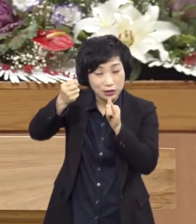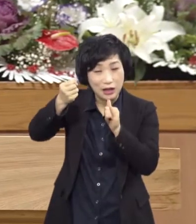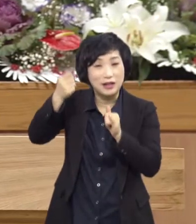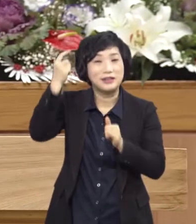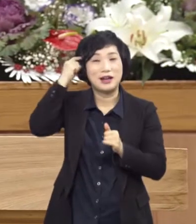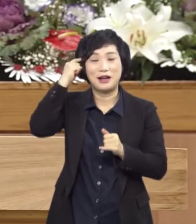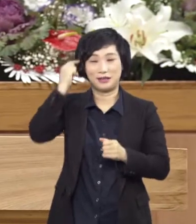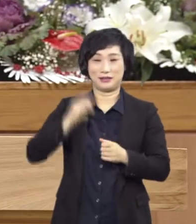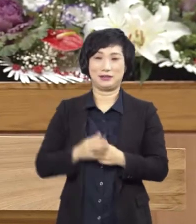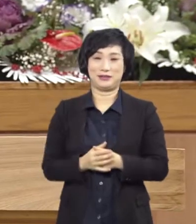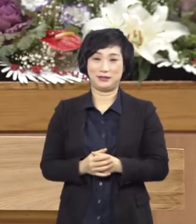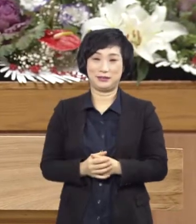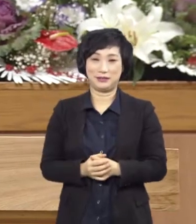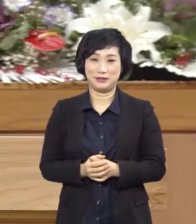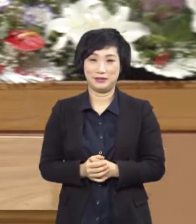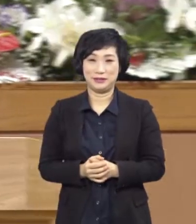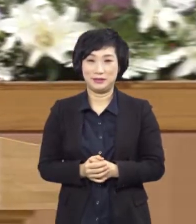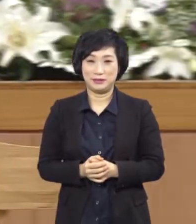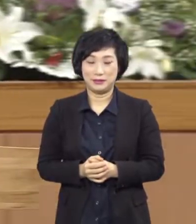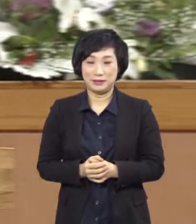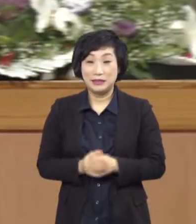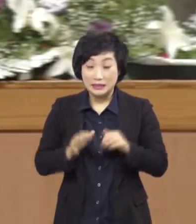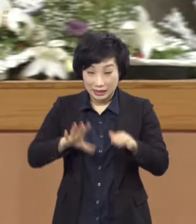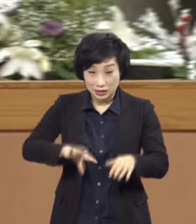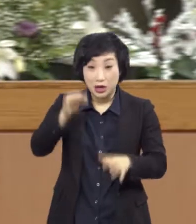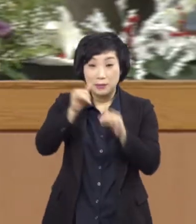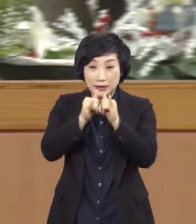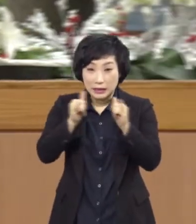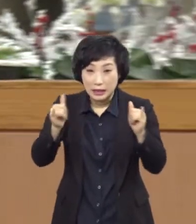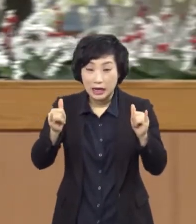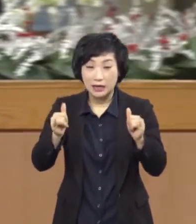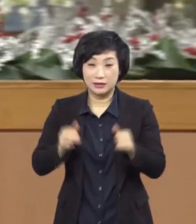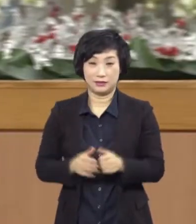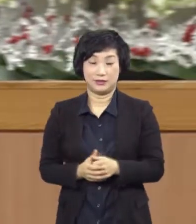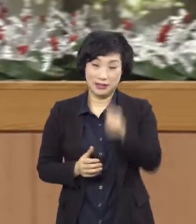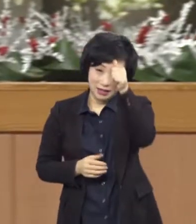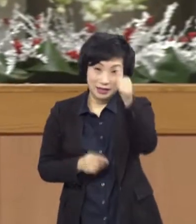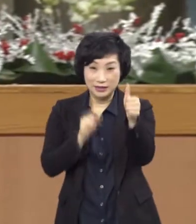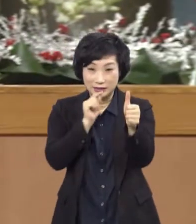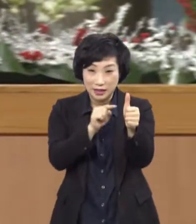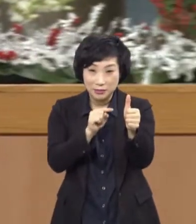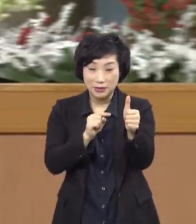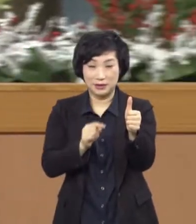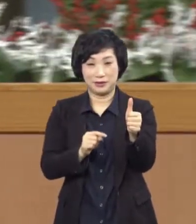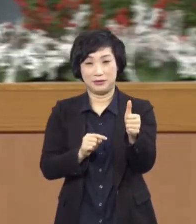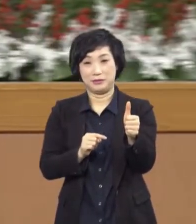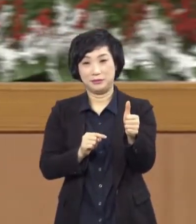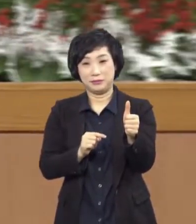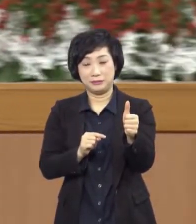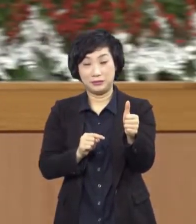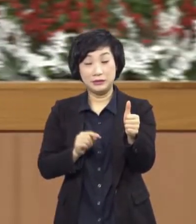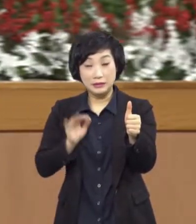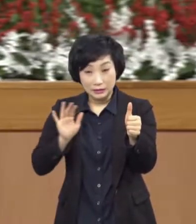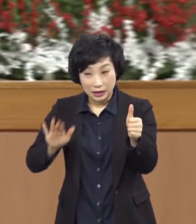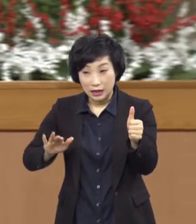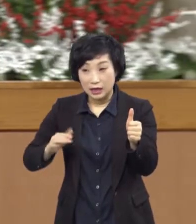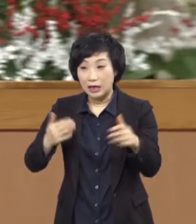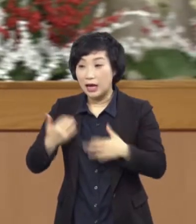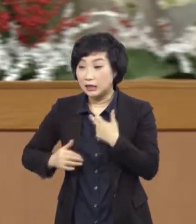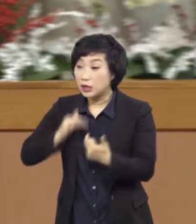생각할 수밖에 없어요. 태초에 인간 아담에게 에덴에